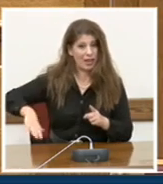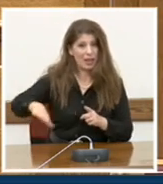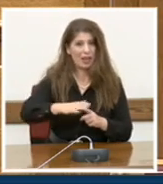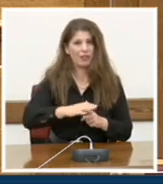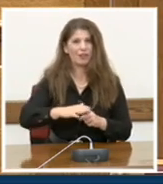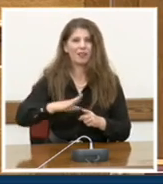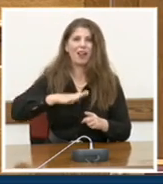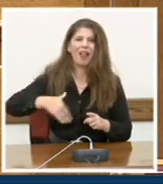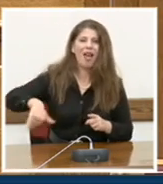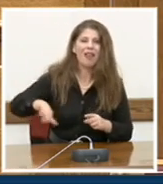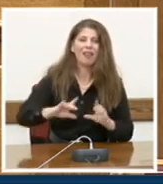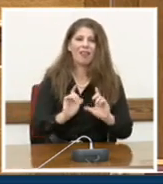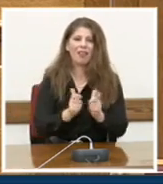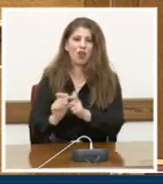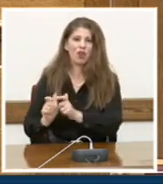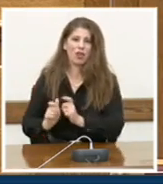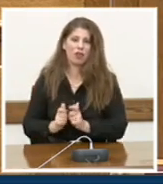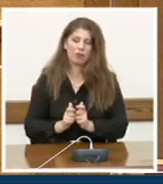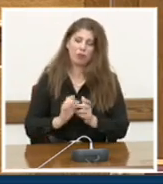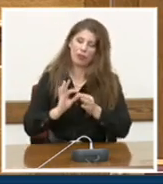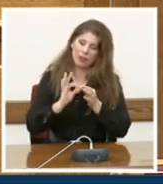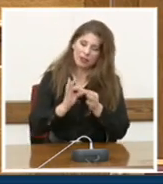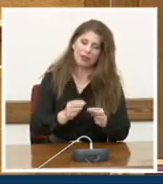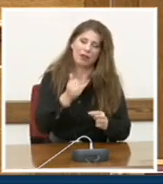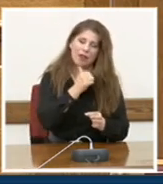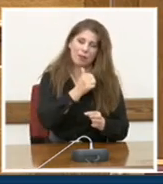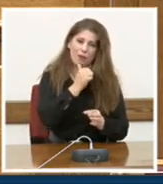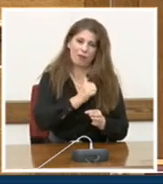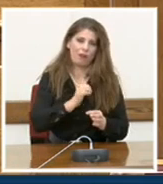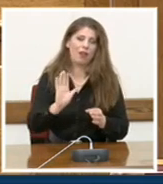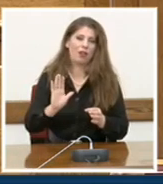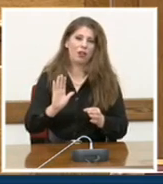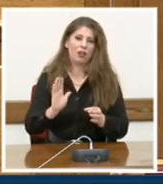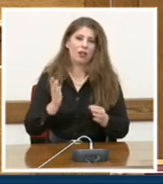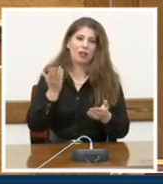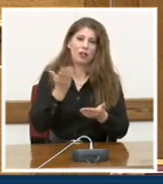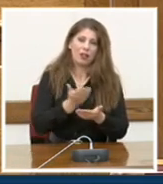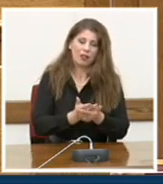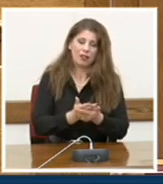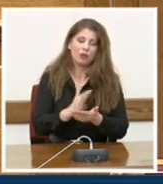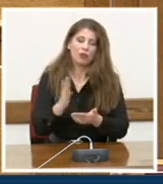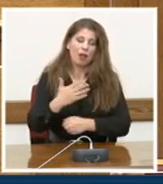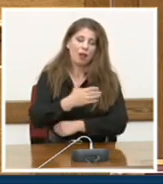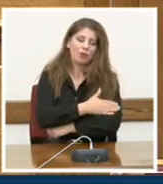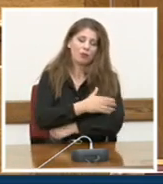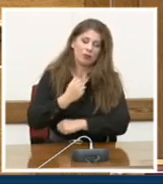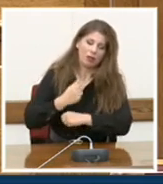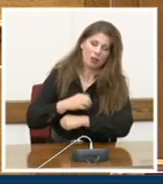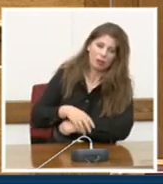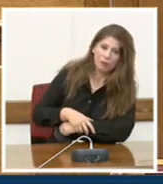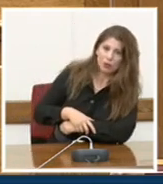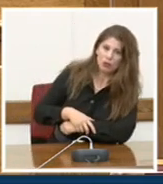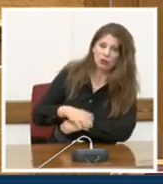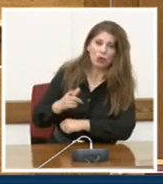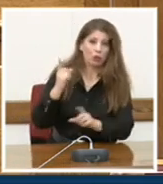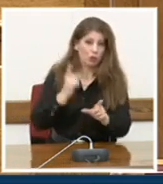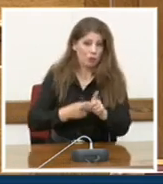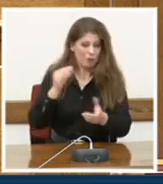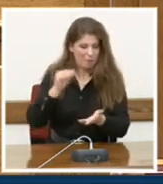λαϊκές οικογένειες που θα συνεχίσουν να υποφέρουν και θα ζητούν το αποκούμπι τους. Το ΚΚΕ θα είναι πάλι